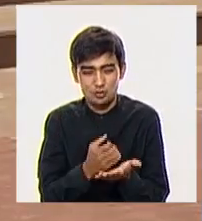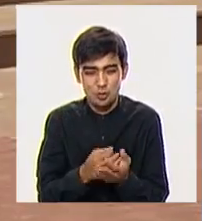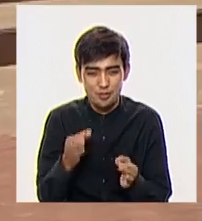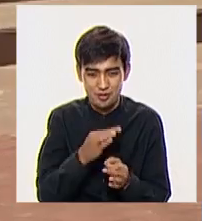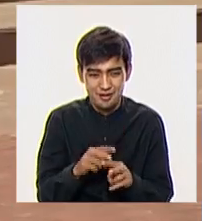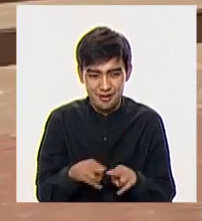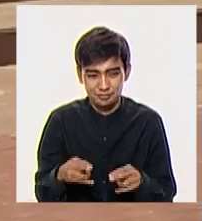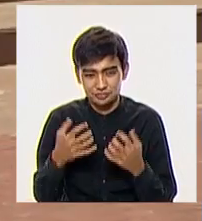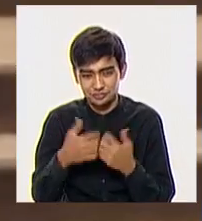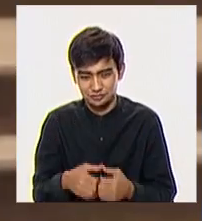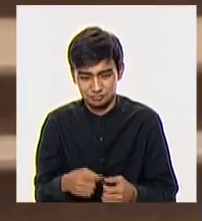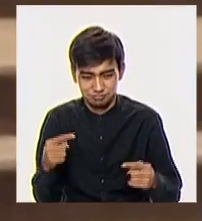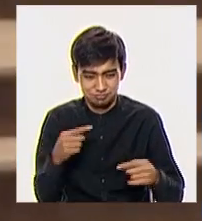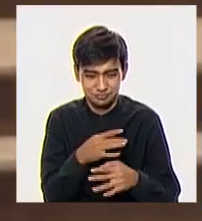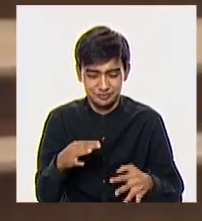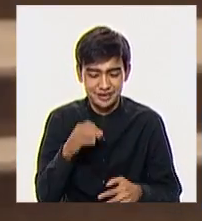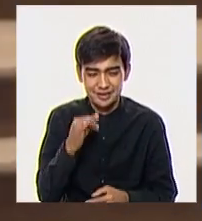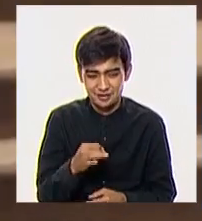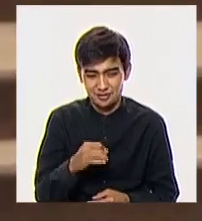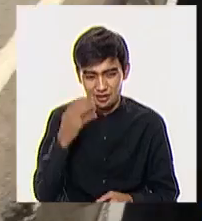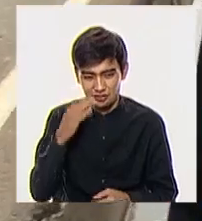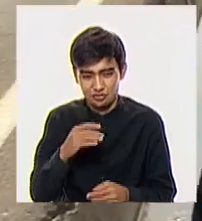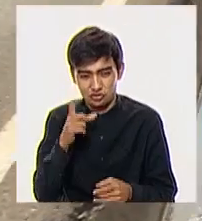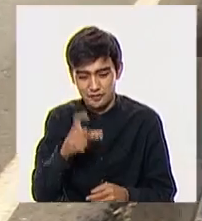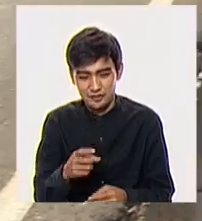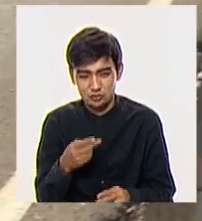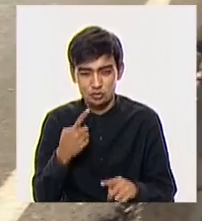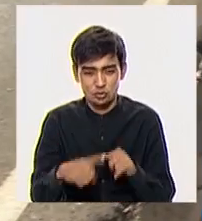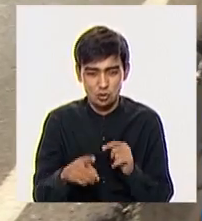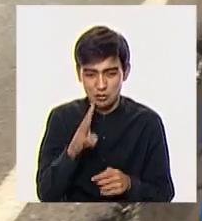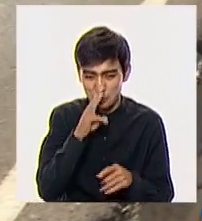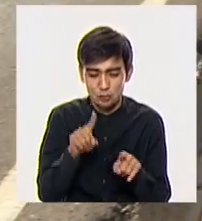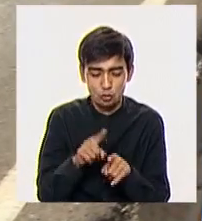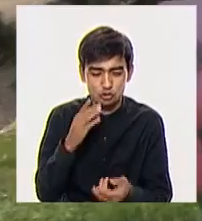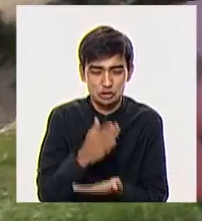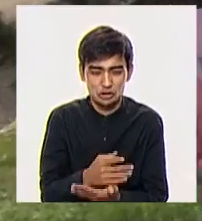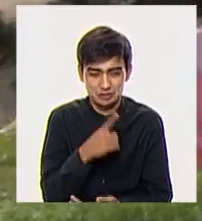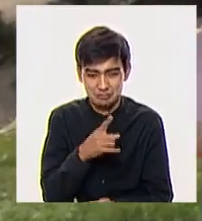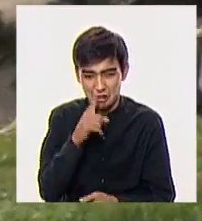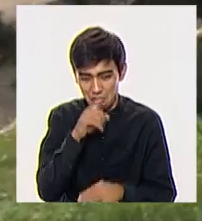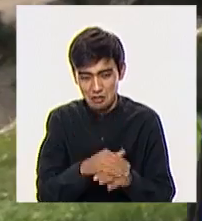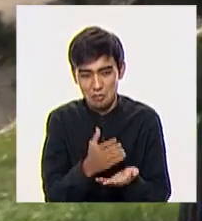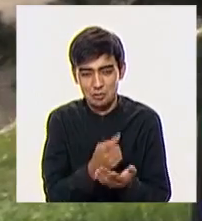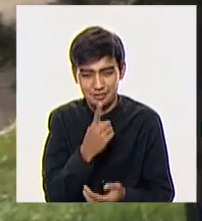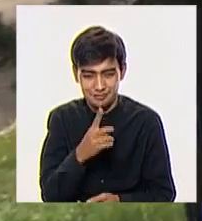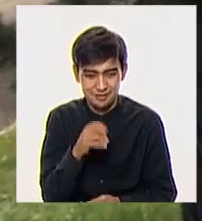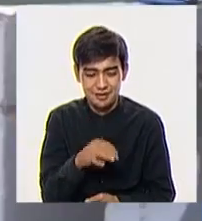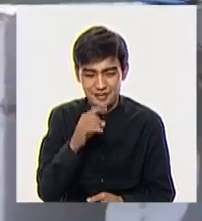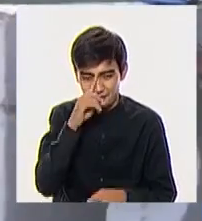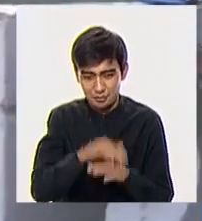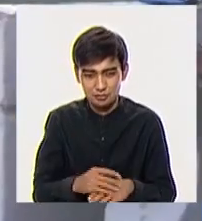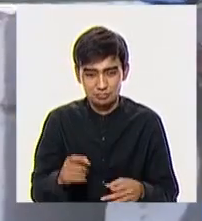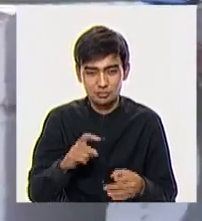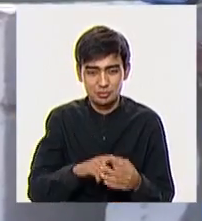жәрдемақымен ғана салыстыру қисынсыз дейді. Себебі әр адамда басқа да табыс көздері бар деп есептейді. Бұл көрсеткіш үкімет деңгейінде бекітілген норма,